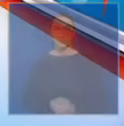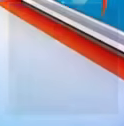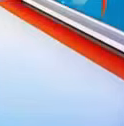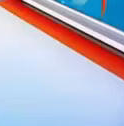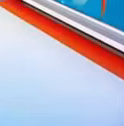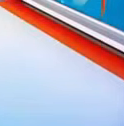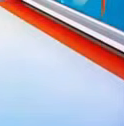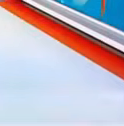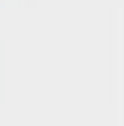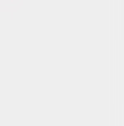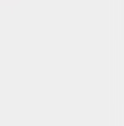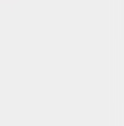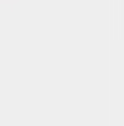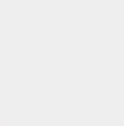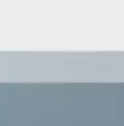започва